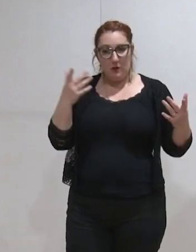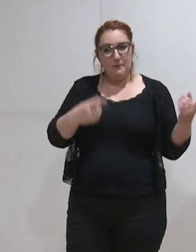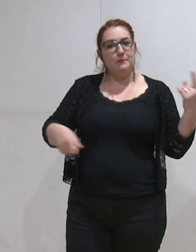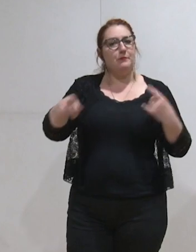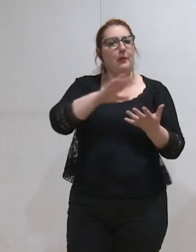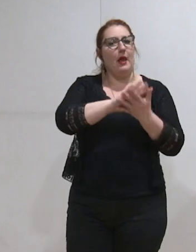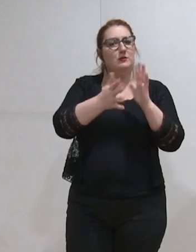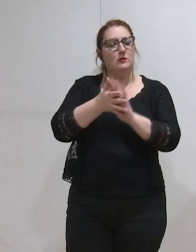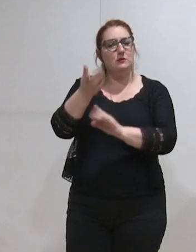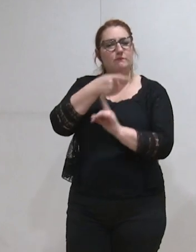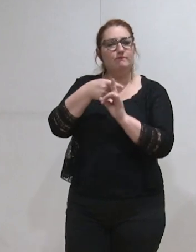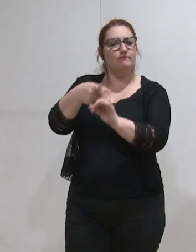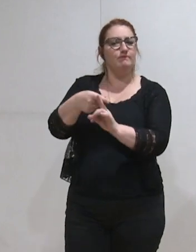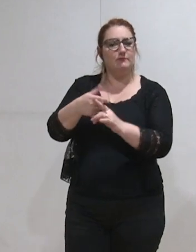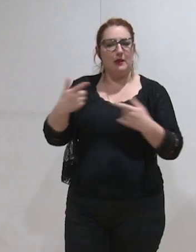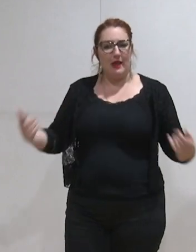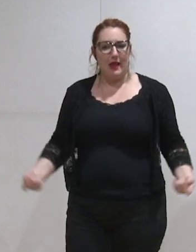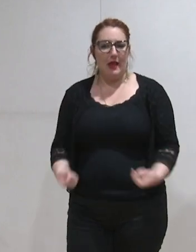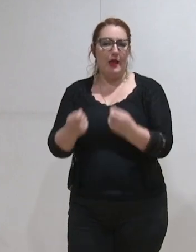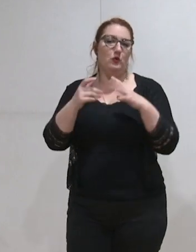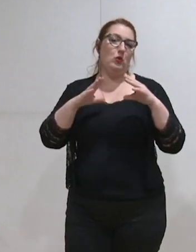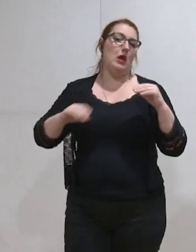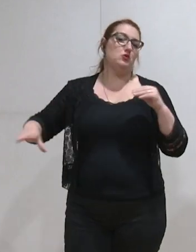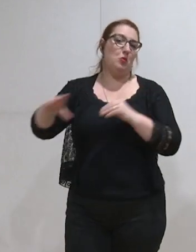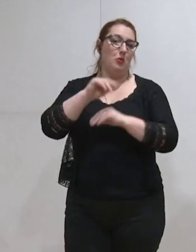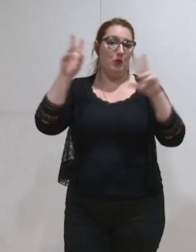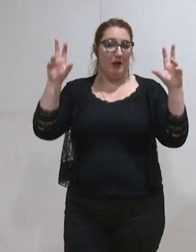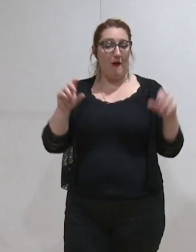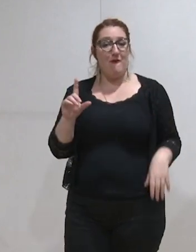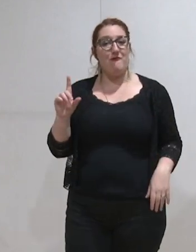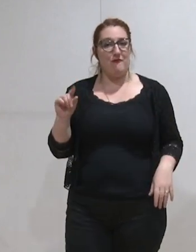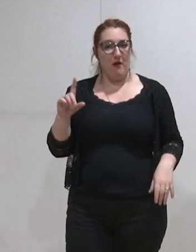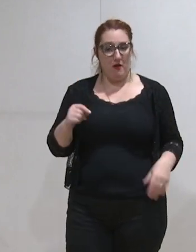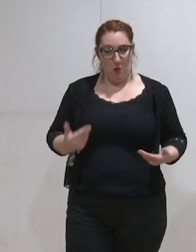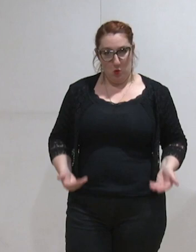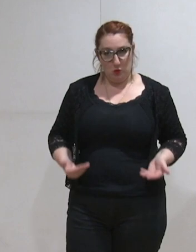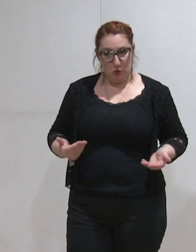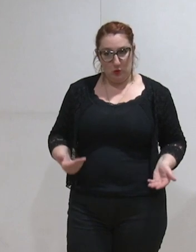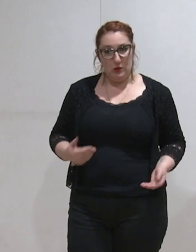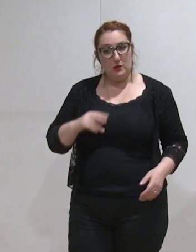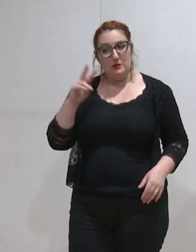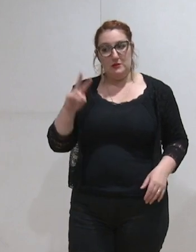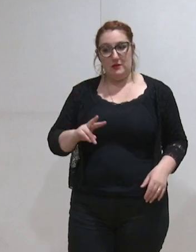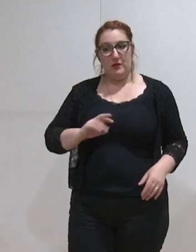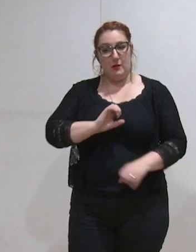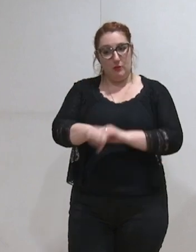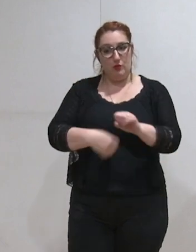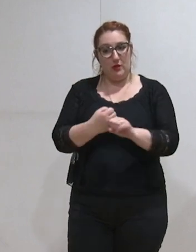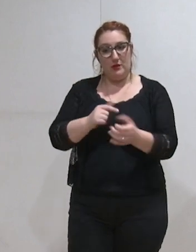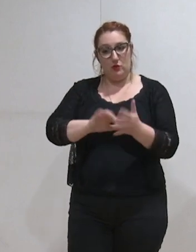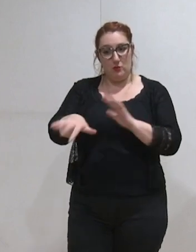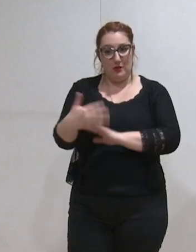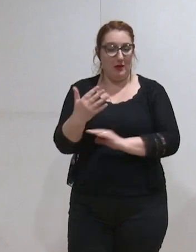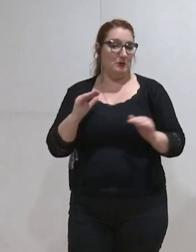associations de d'éducation populaire son au nombre de 20 aujourd'hui c'est vrai que pour 2015 ça ne bougera